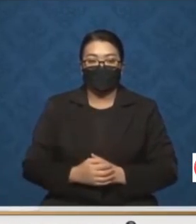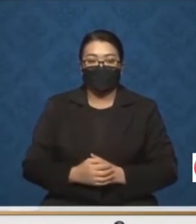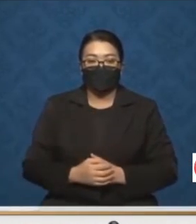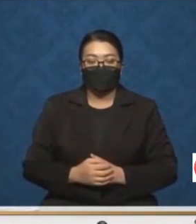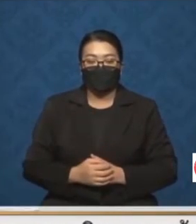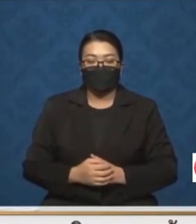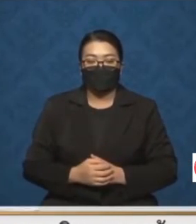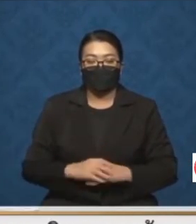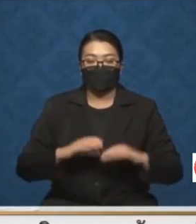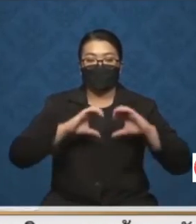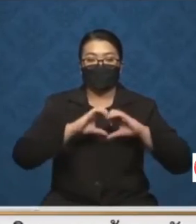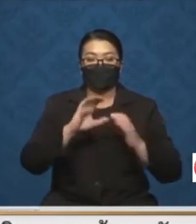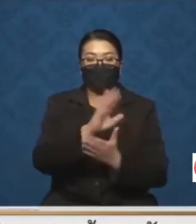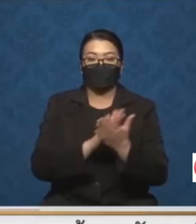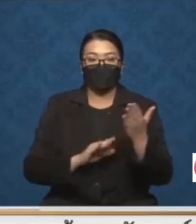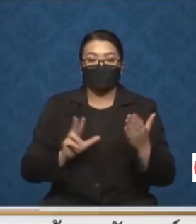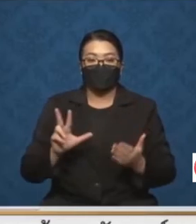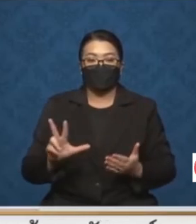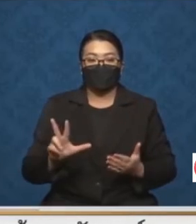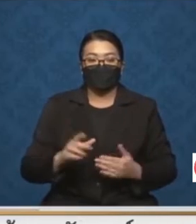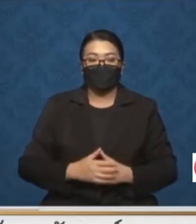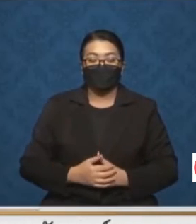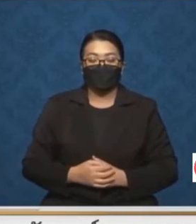คภูมิใจไทย3ท่านครับ